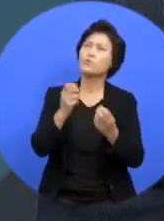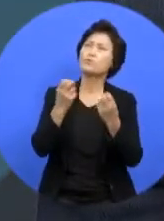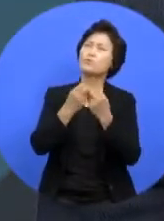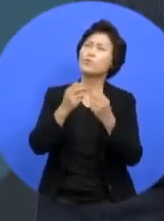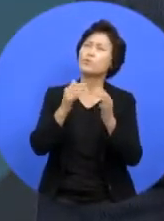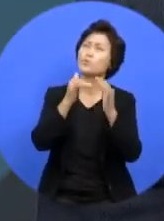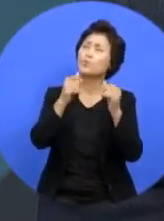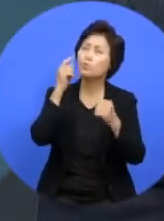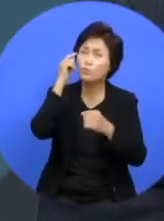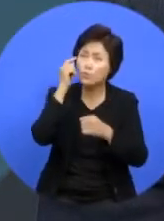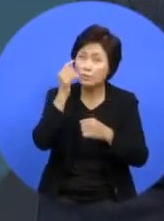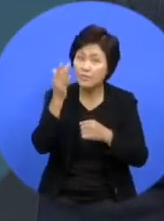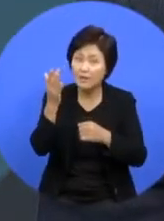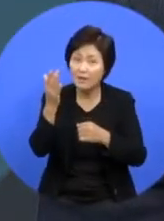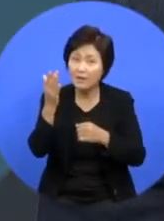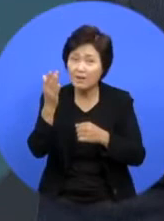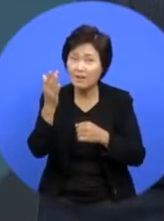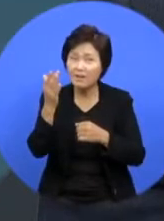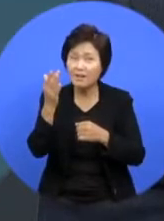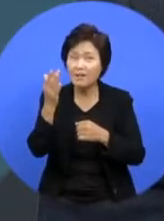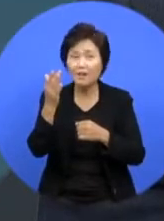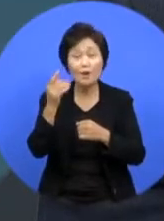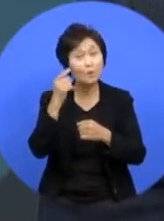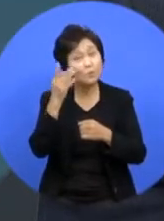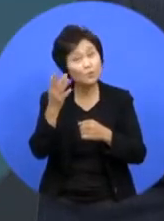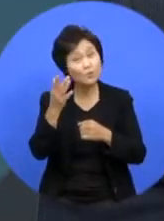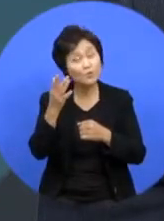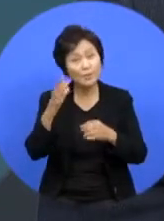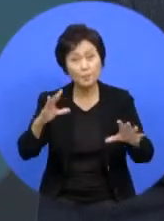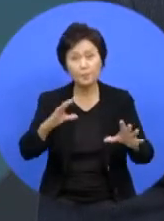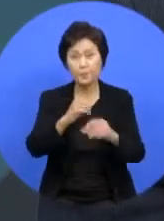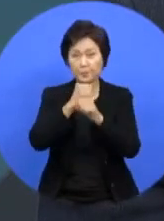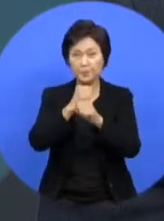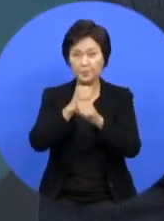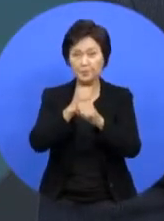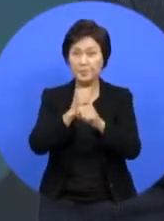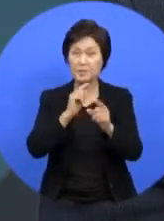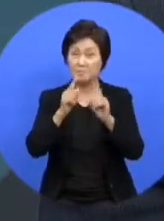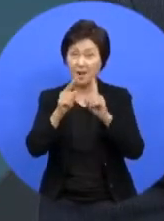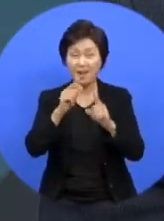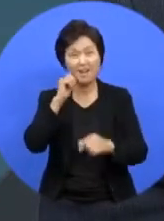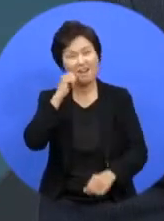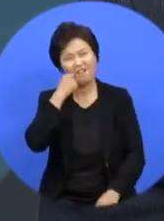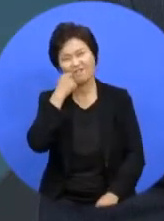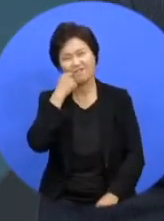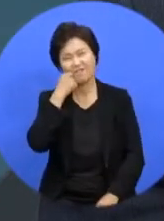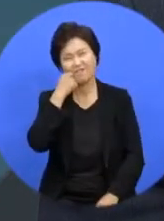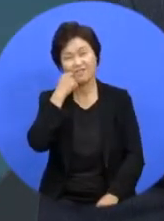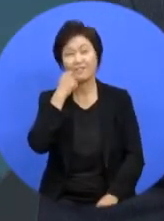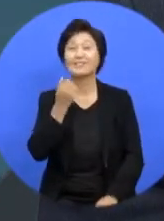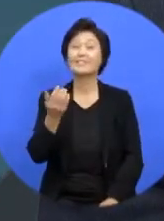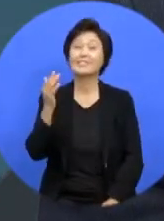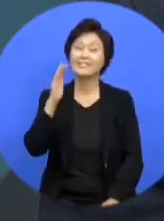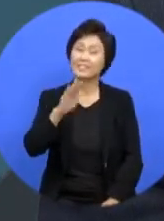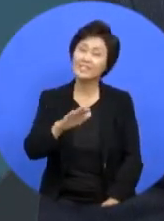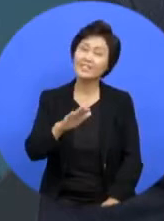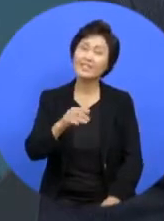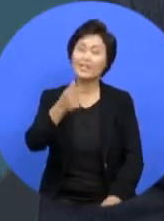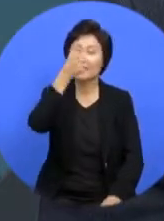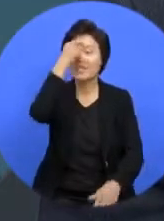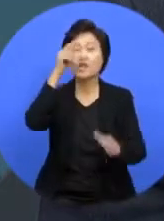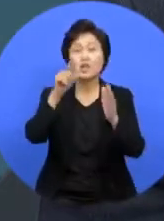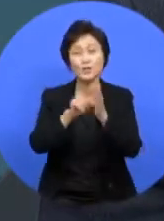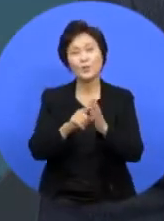줄로 사전적으로 정의하기는 어렵잖아요. 그런데 이제 아무래도